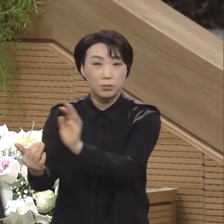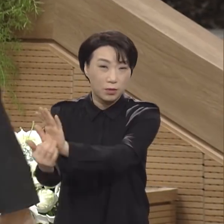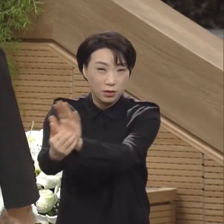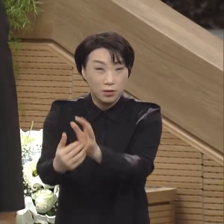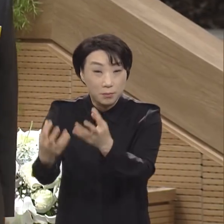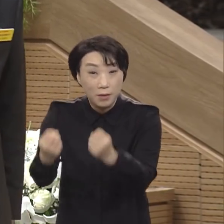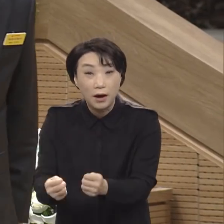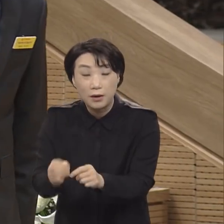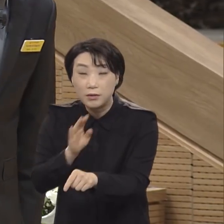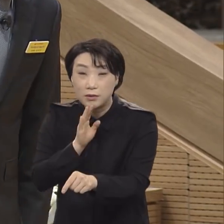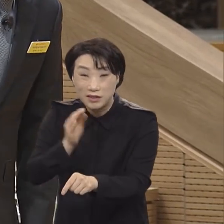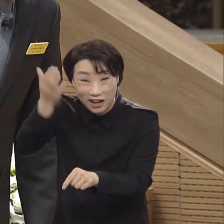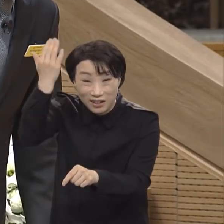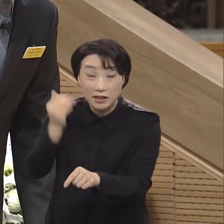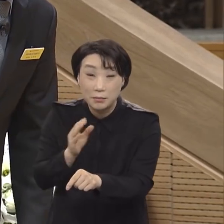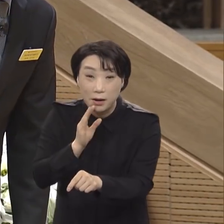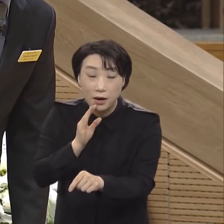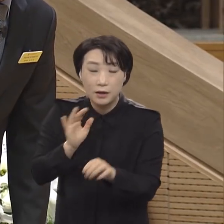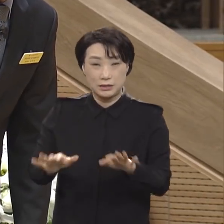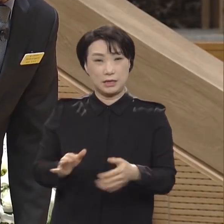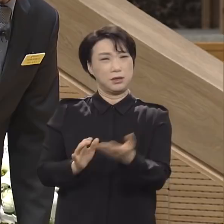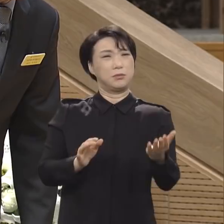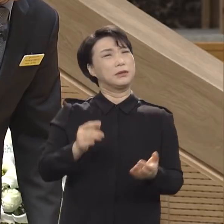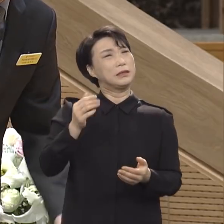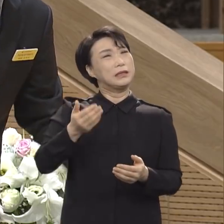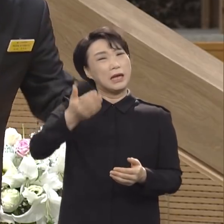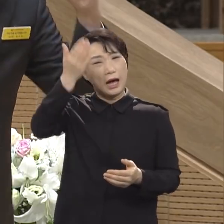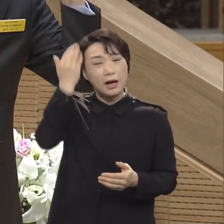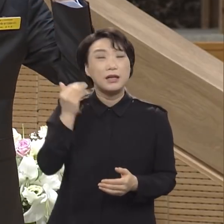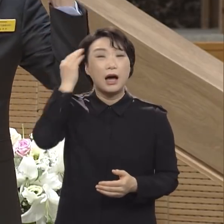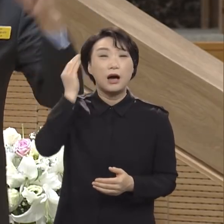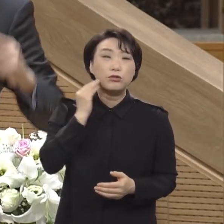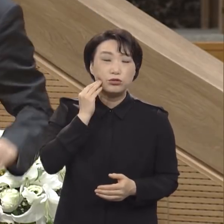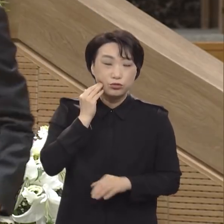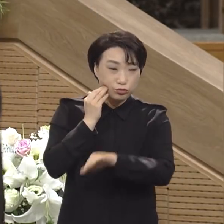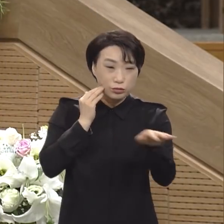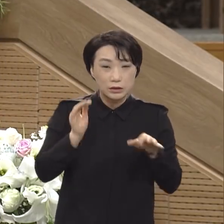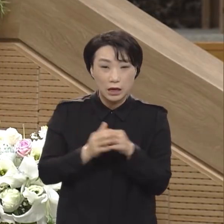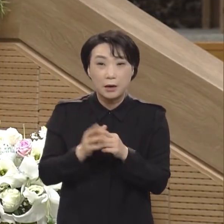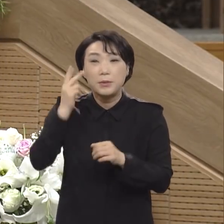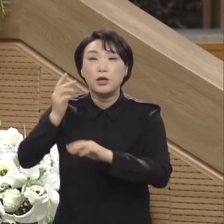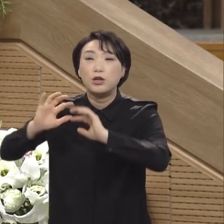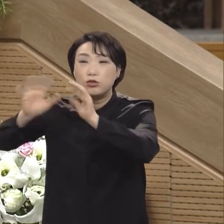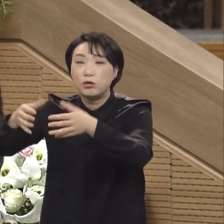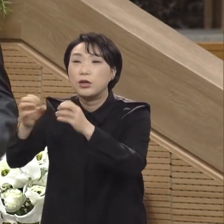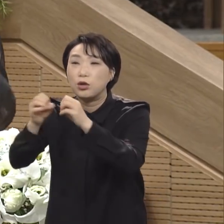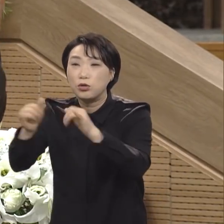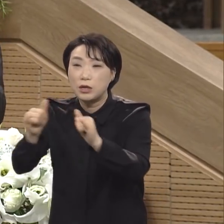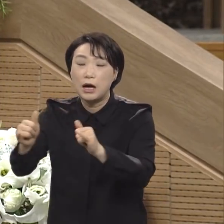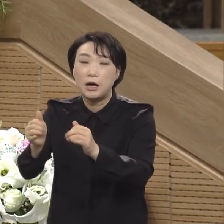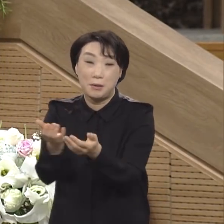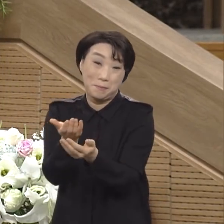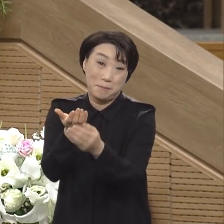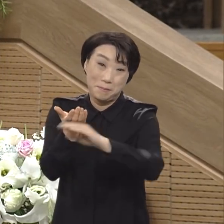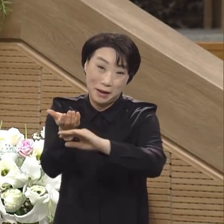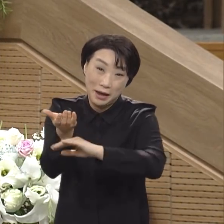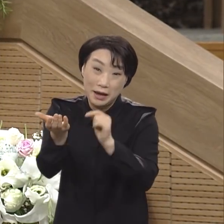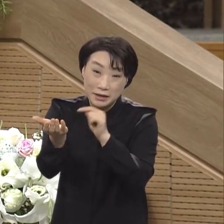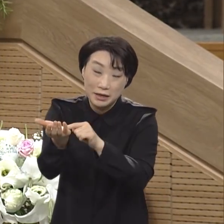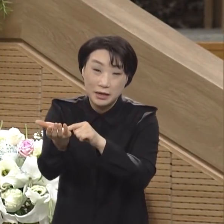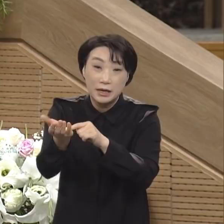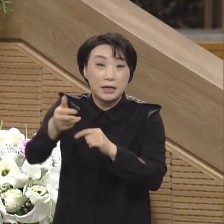만약에 우리나라가 제네럴 쇼먼호를 타고 미국의 선교사들이 상선을